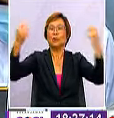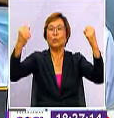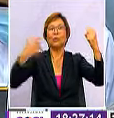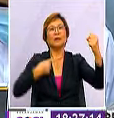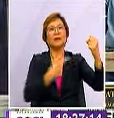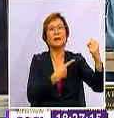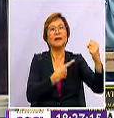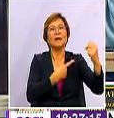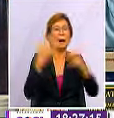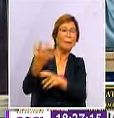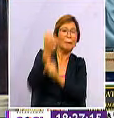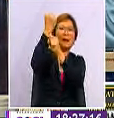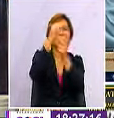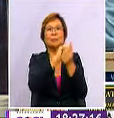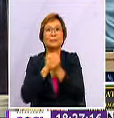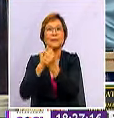Kita Menang Bersama.